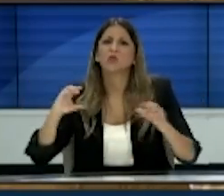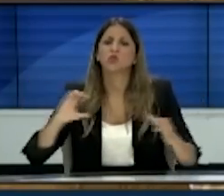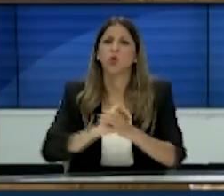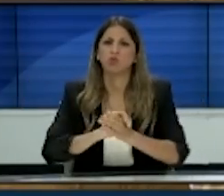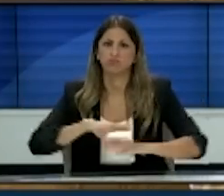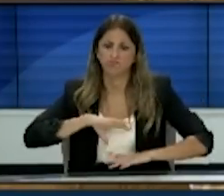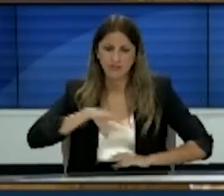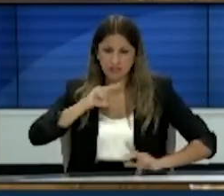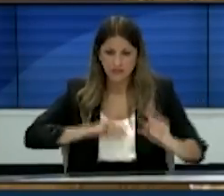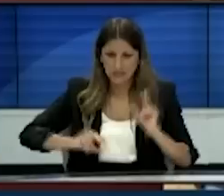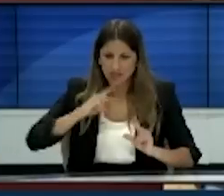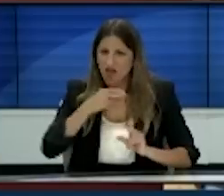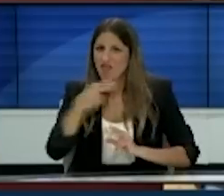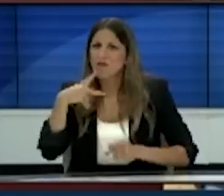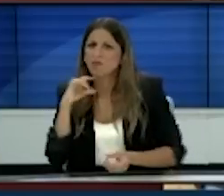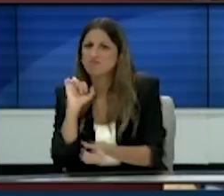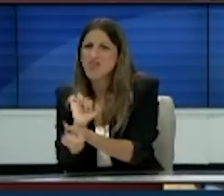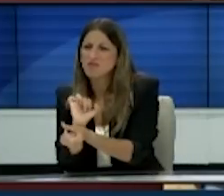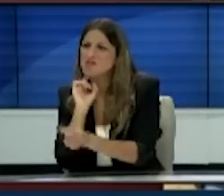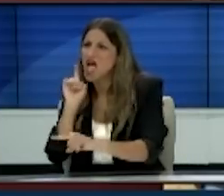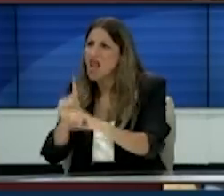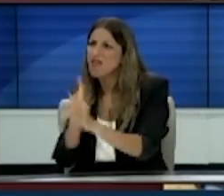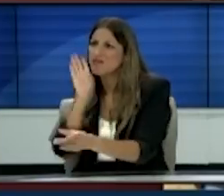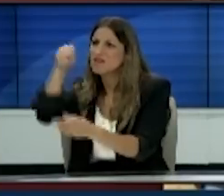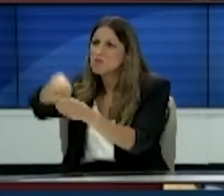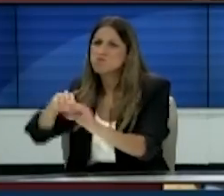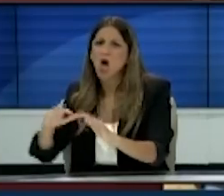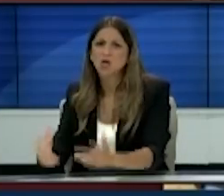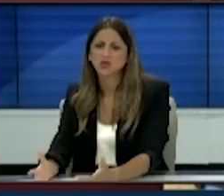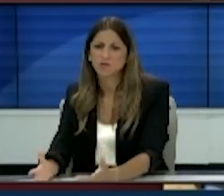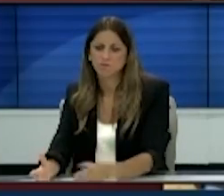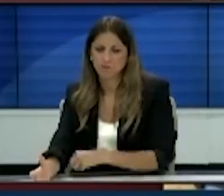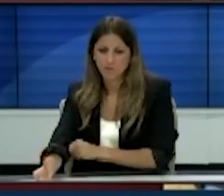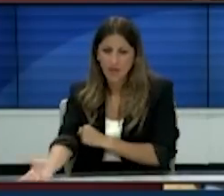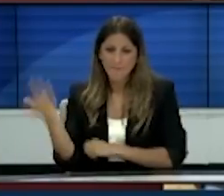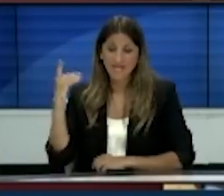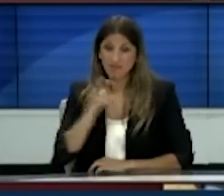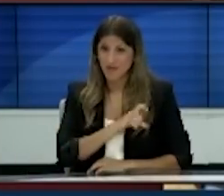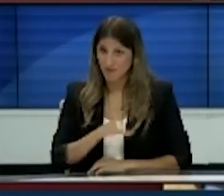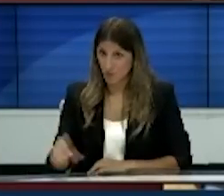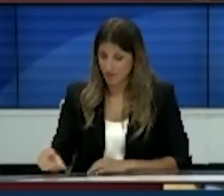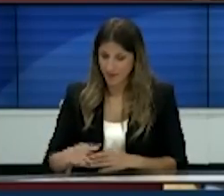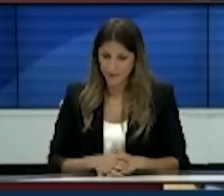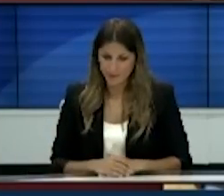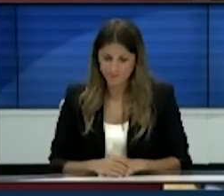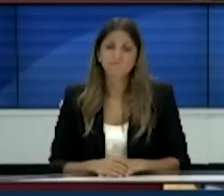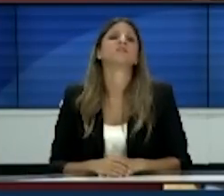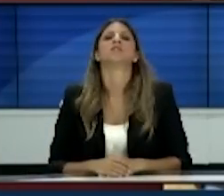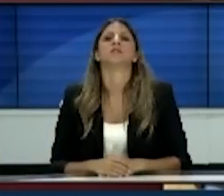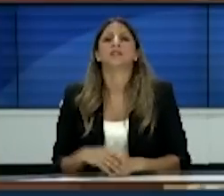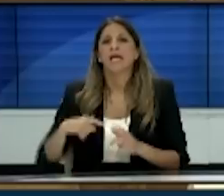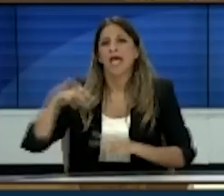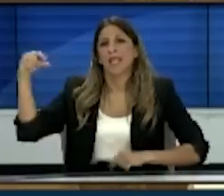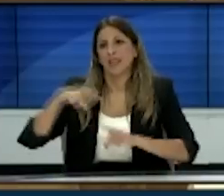η χώρα στο πλαίσιο αυτού του οργανισμού? Την περασμένη εβδομάδα μάλιστα που πραγματοποιήθηκε η Σύνοδος Κορυφής του